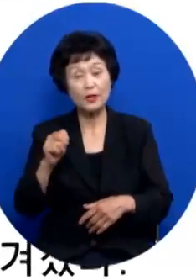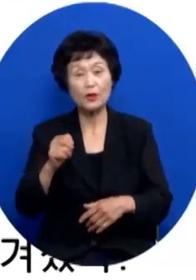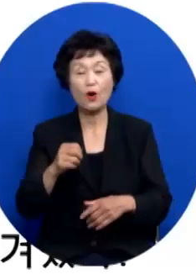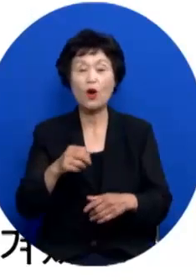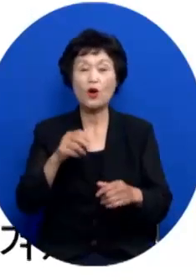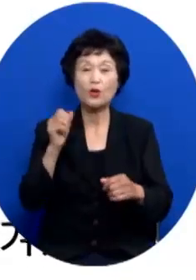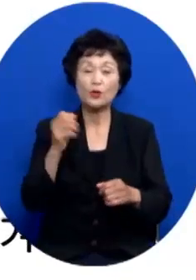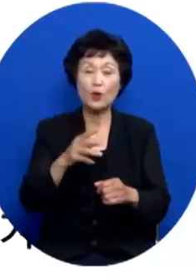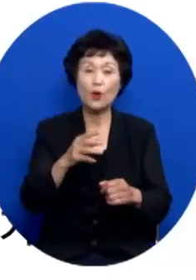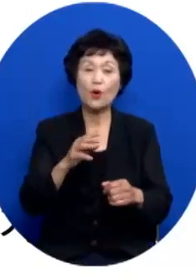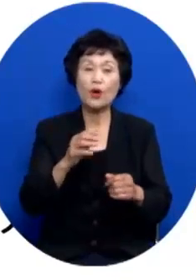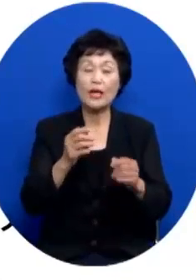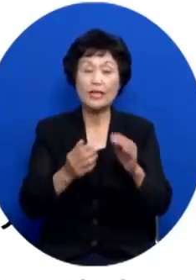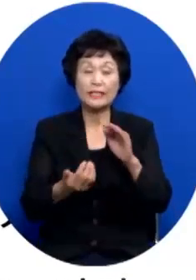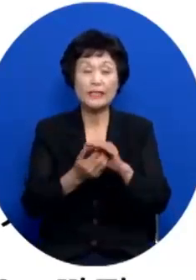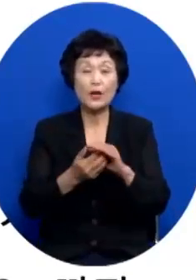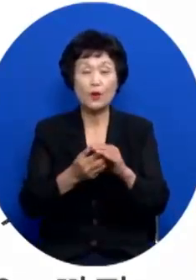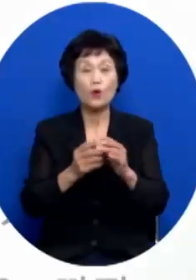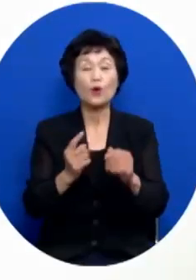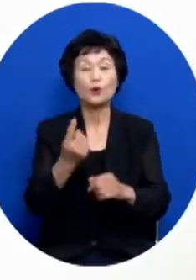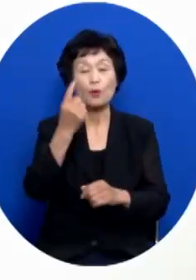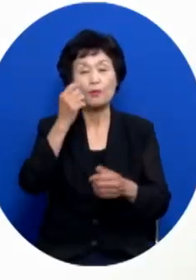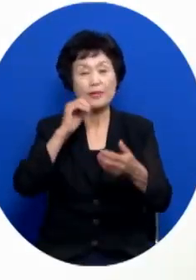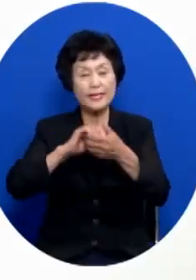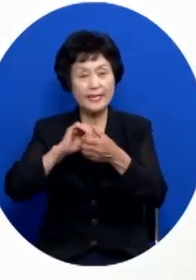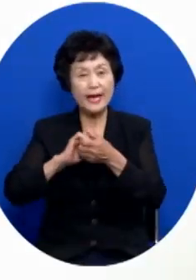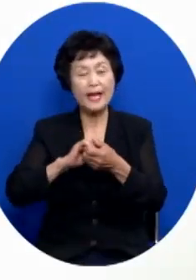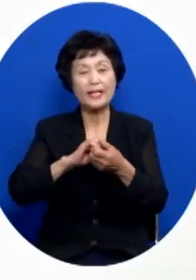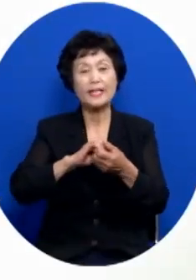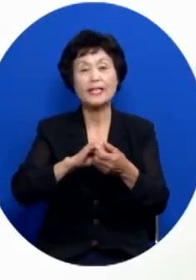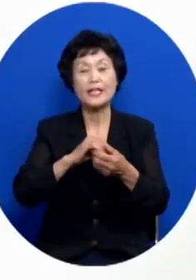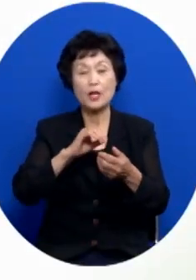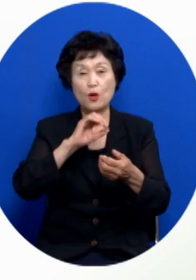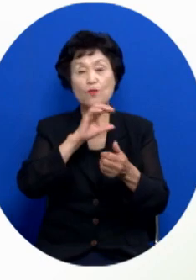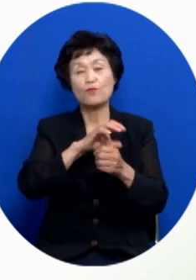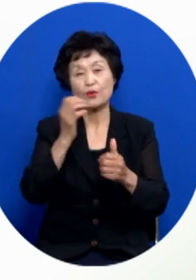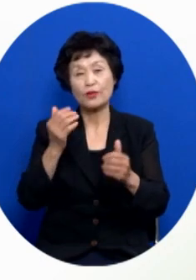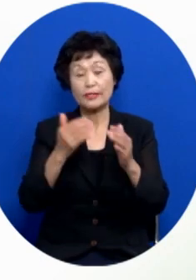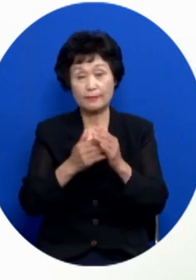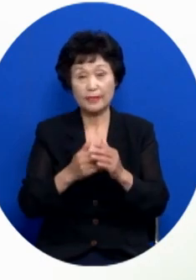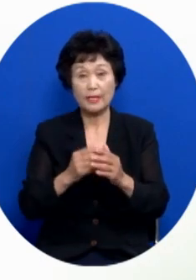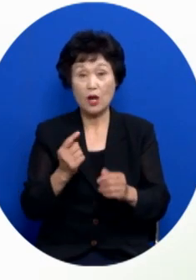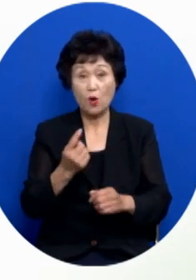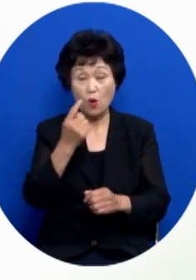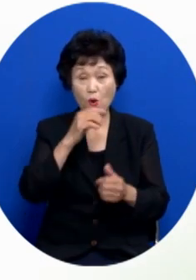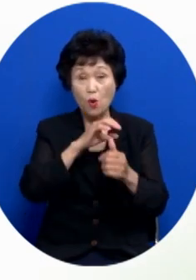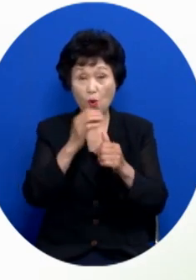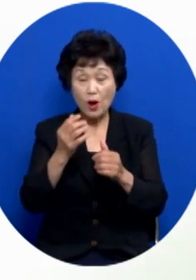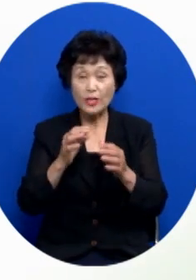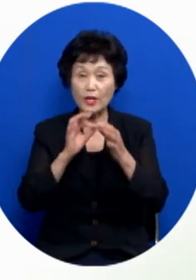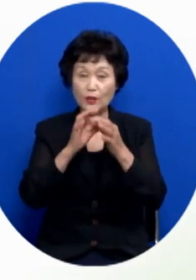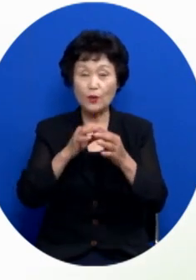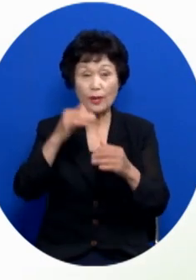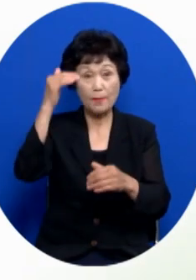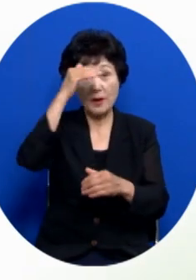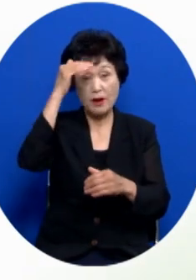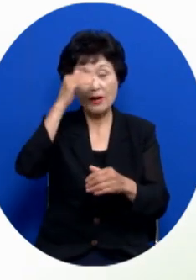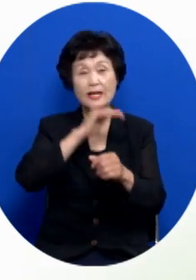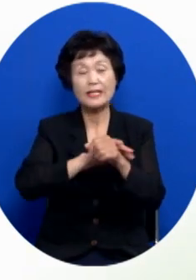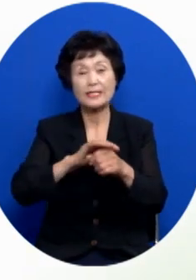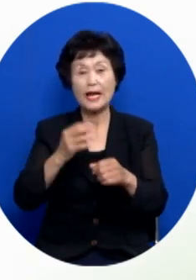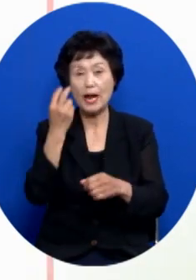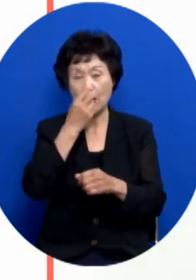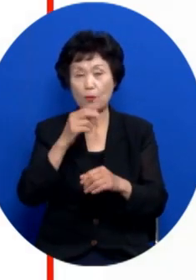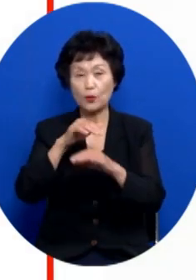최대 45m 높이 제한을 조정한다고 밝혔습니다. 서울시는 고도 제한 완화를 통해 경관이 잘 보존되면서도